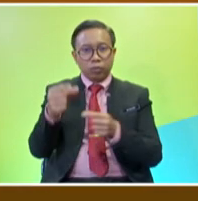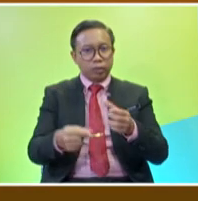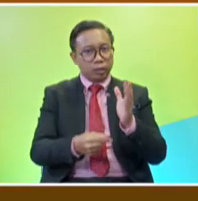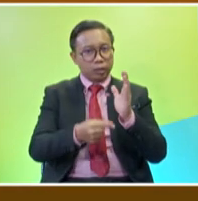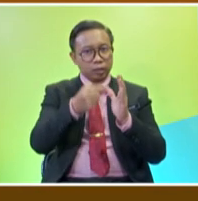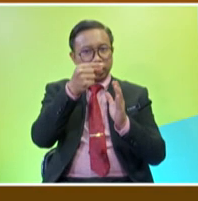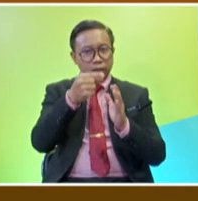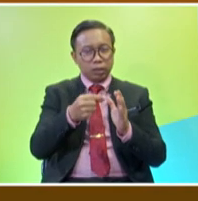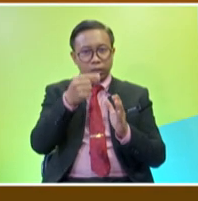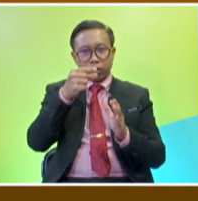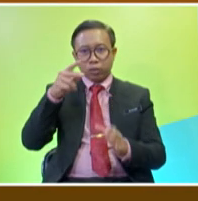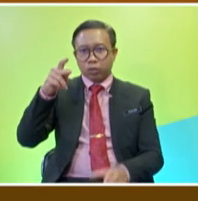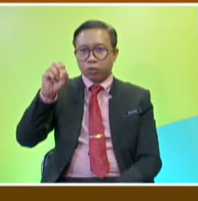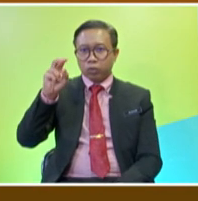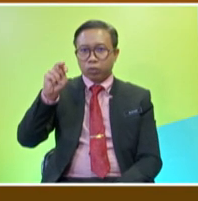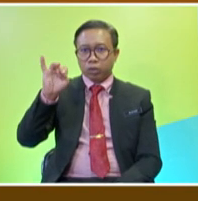digunakan